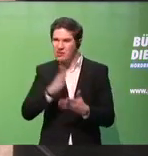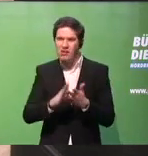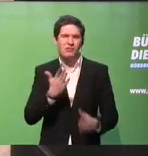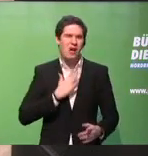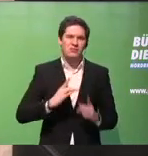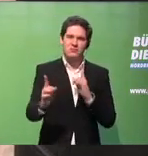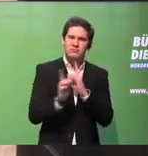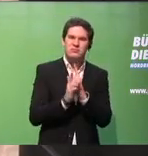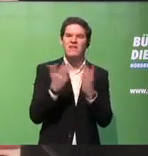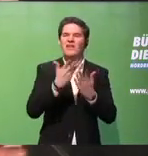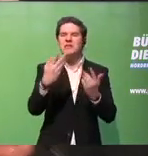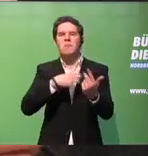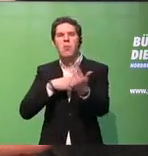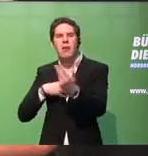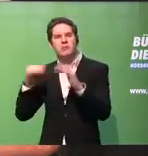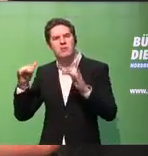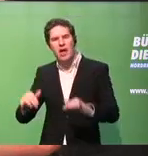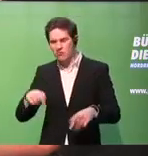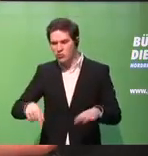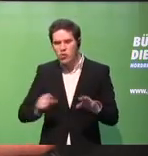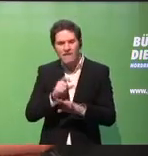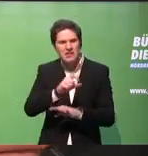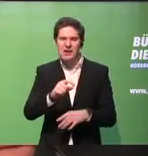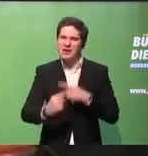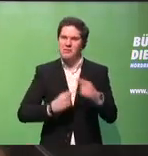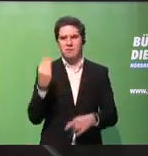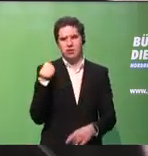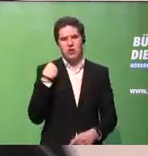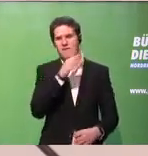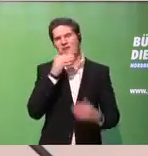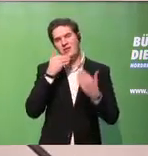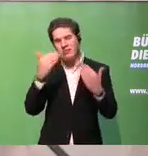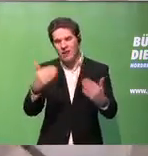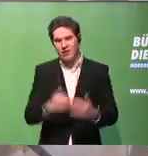die Anliegen, ganz besonders aus Nordrhein-Westfalen. Vielen Dank.